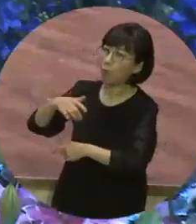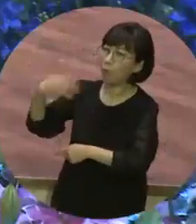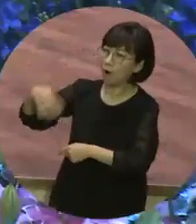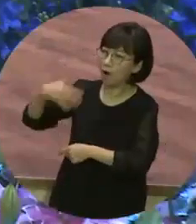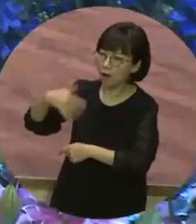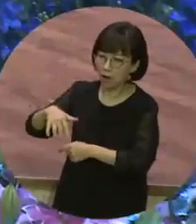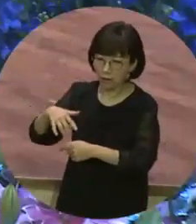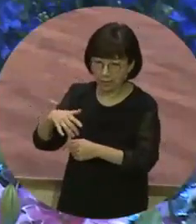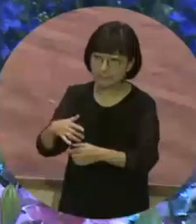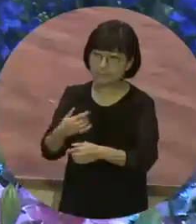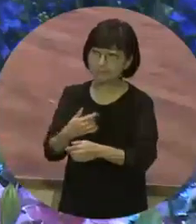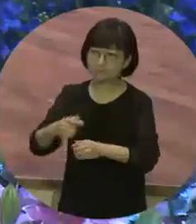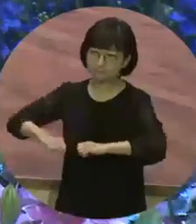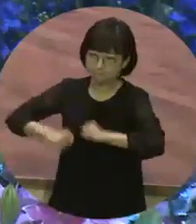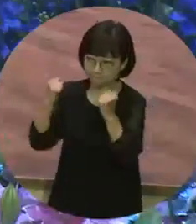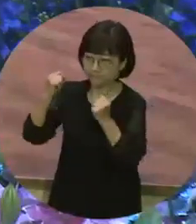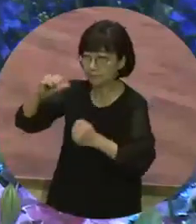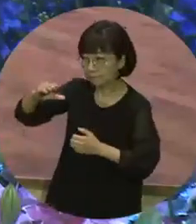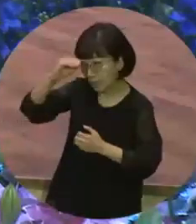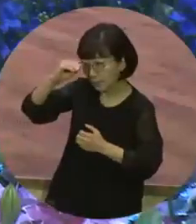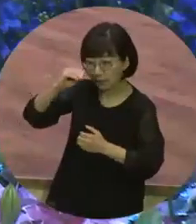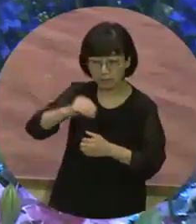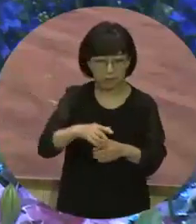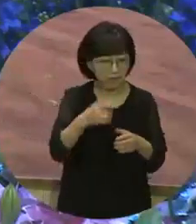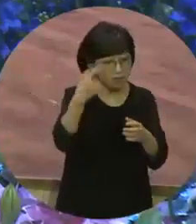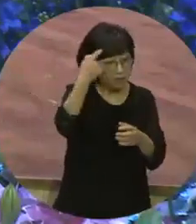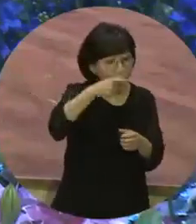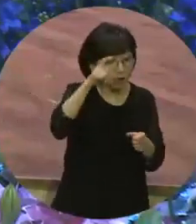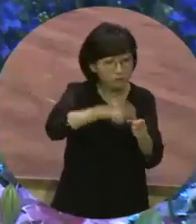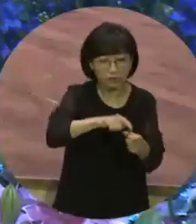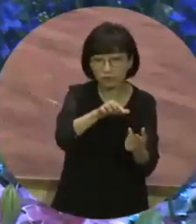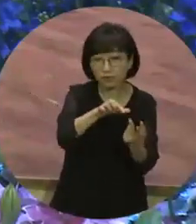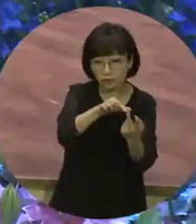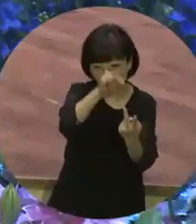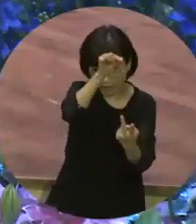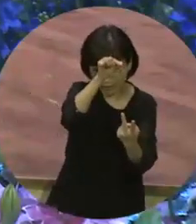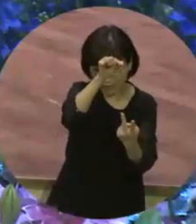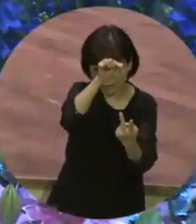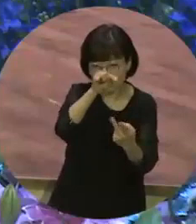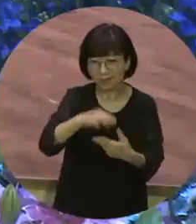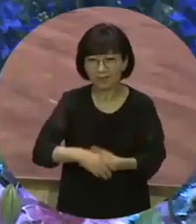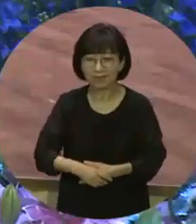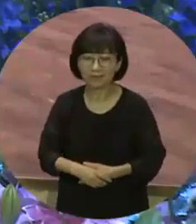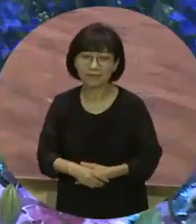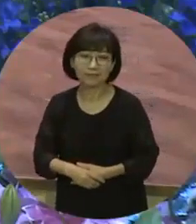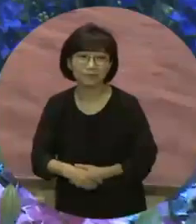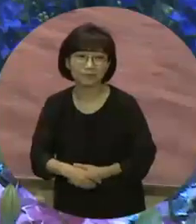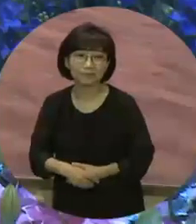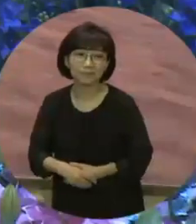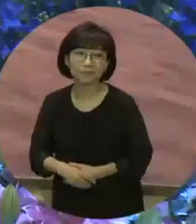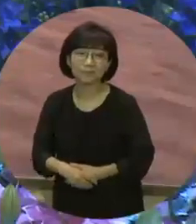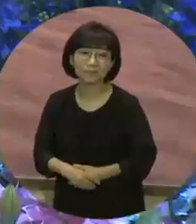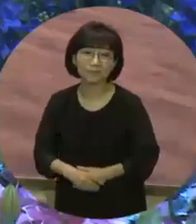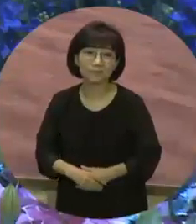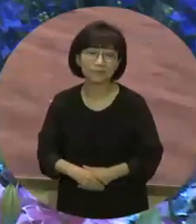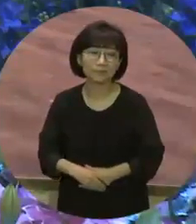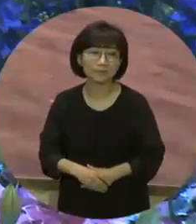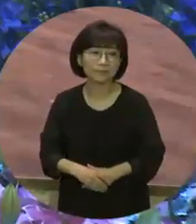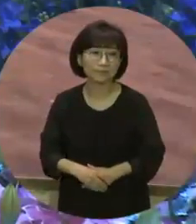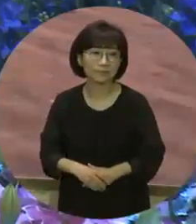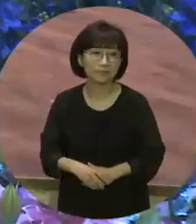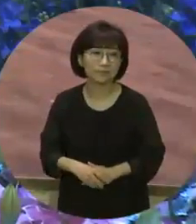선택을 합니다. 쉽지 않은 얘기. 영적인 사람이 됩니다. 삶의 환경